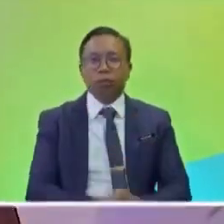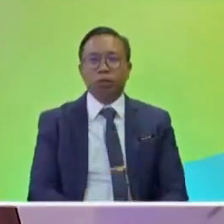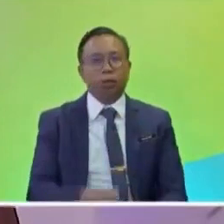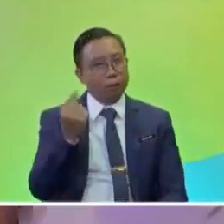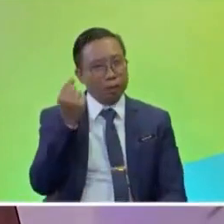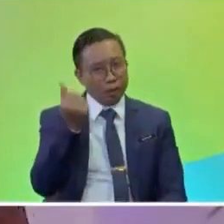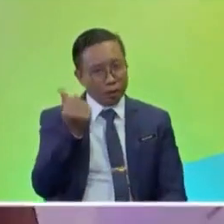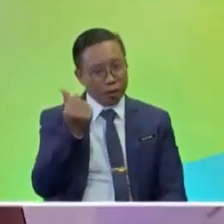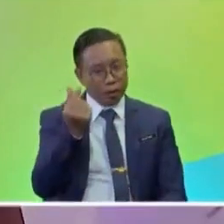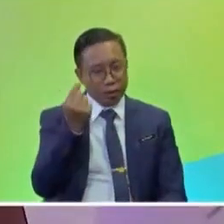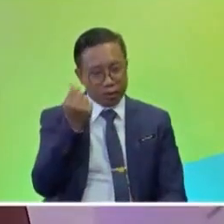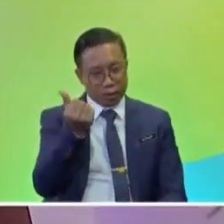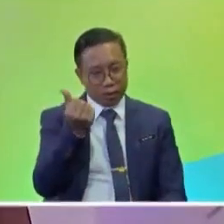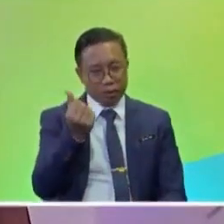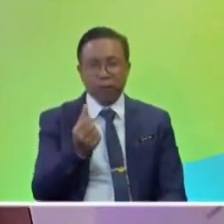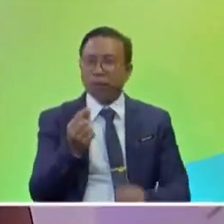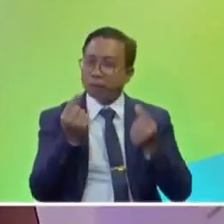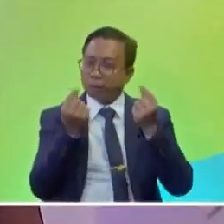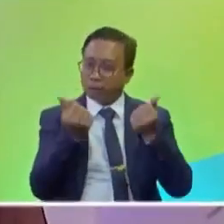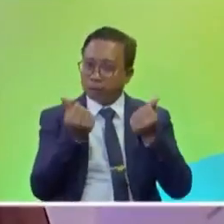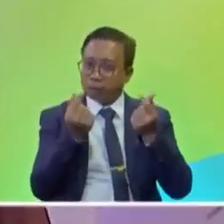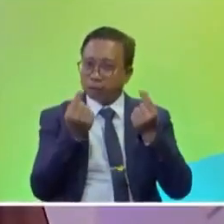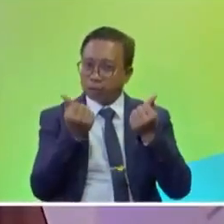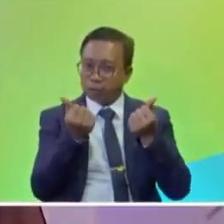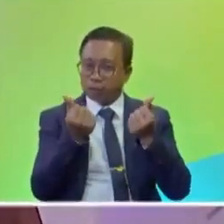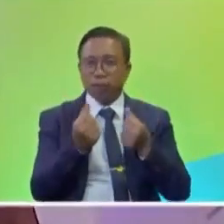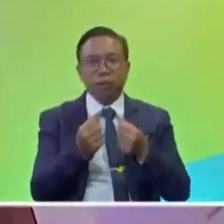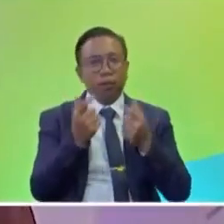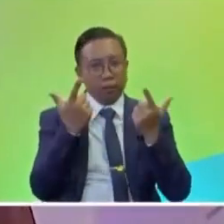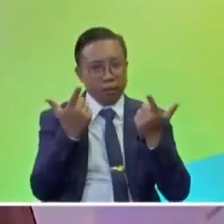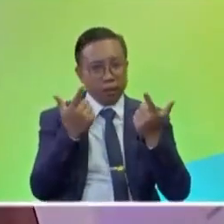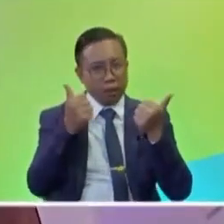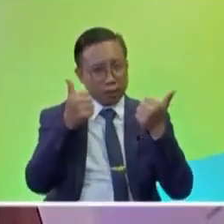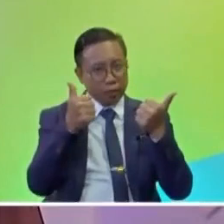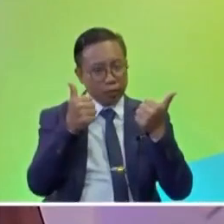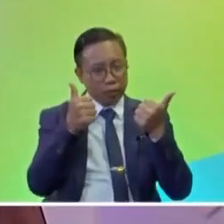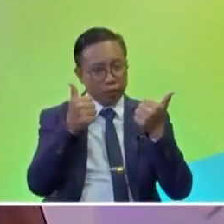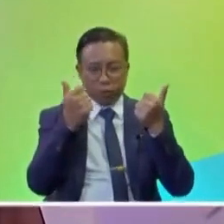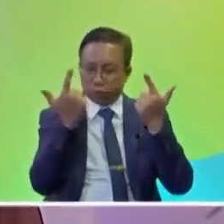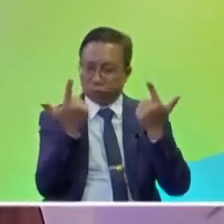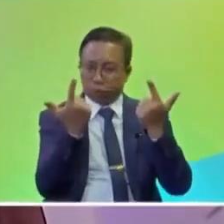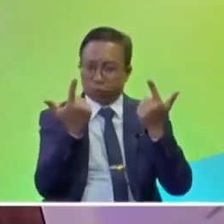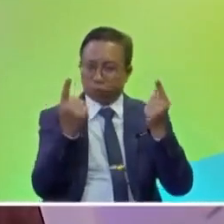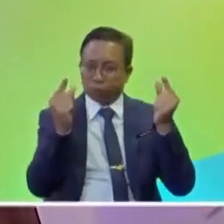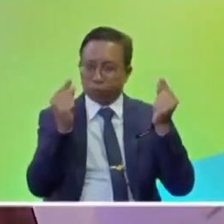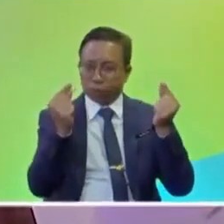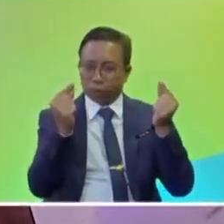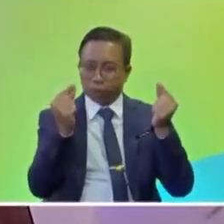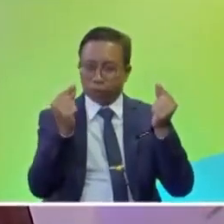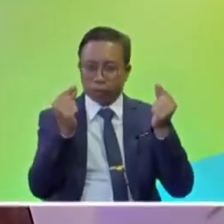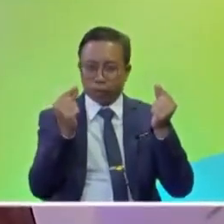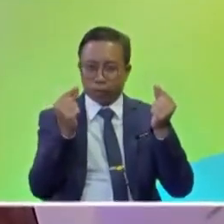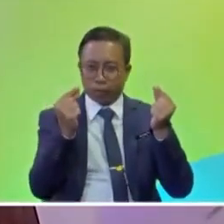jari. Petik jari macam mana ni? Ni. Cuba pegang macam ni. Ibu jari dengan jari ni. Rapatkan, cuba buat macam